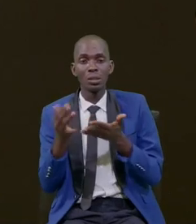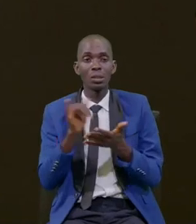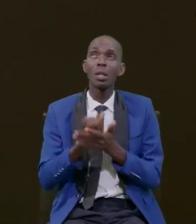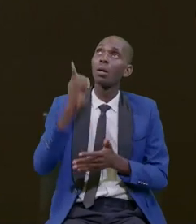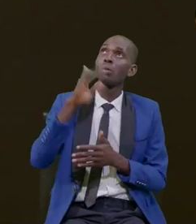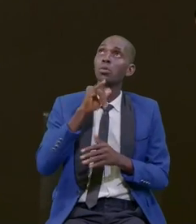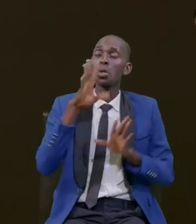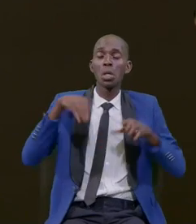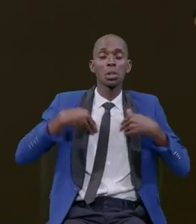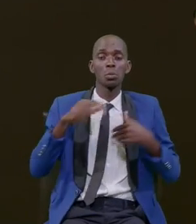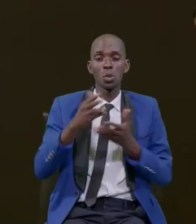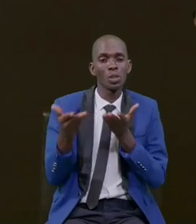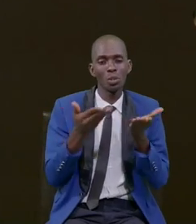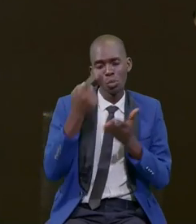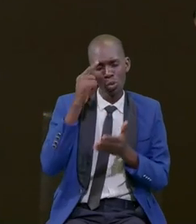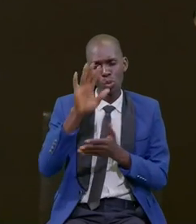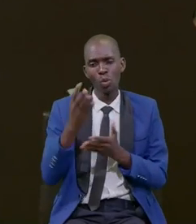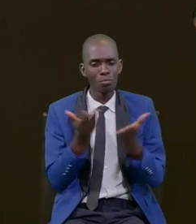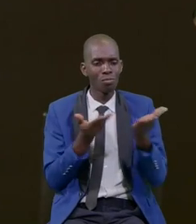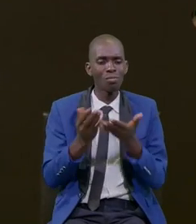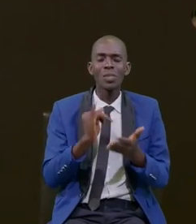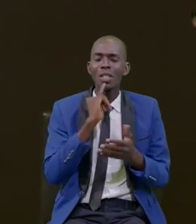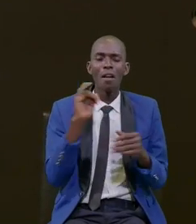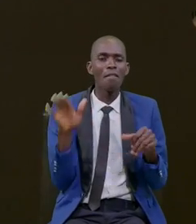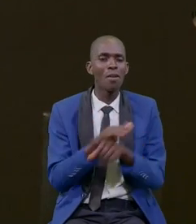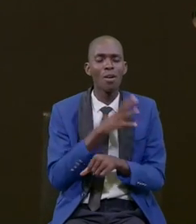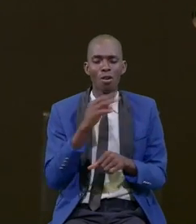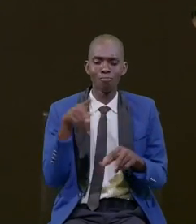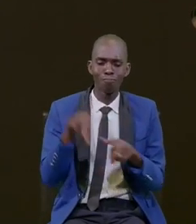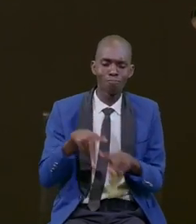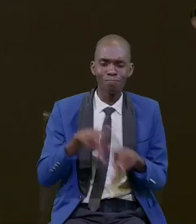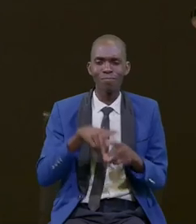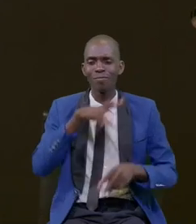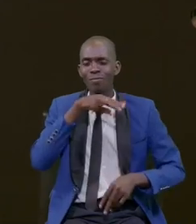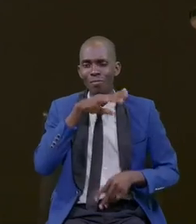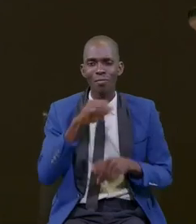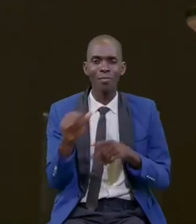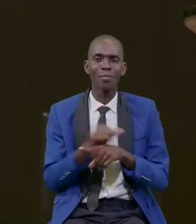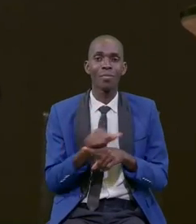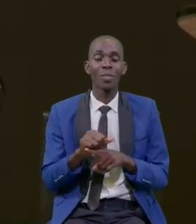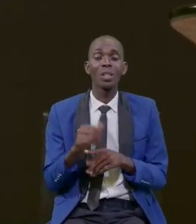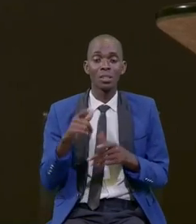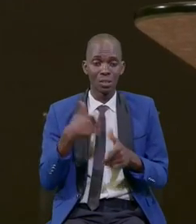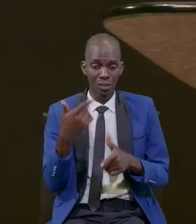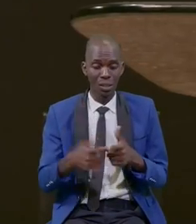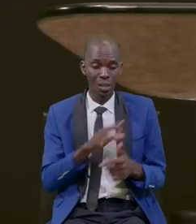vous rendez des services que le Seigneur n'accepte pas à cause de votre hypocrisie, extorsion et